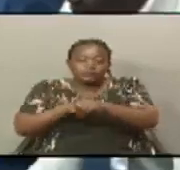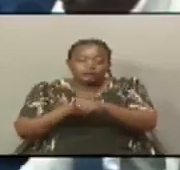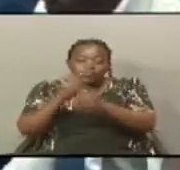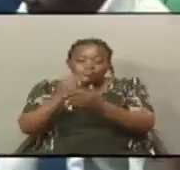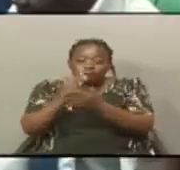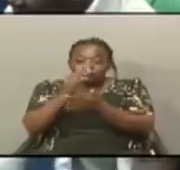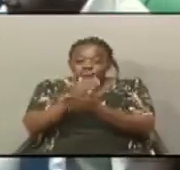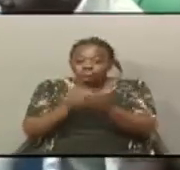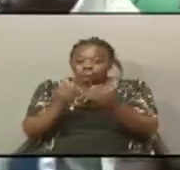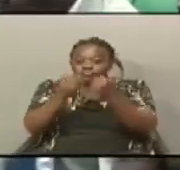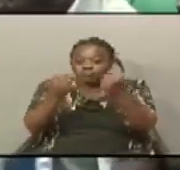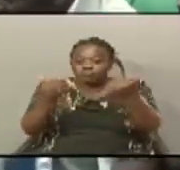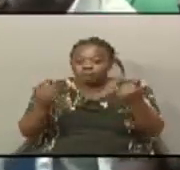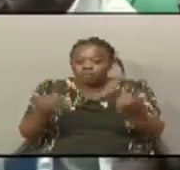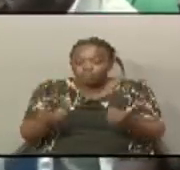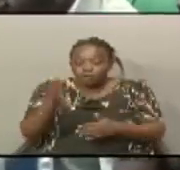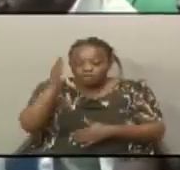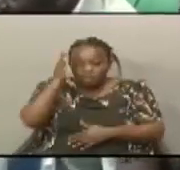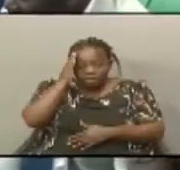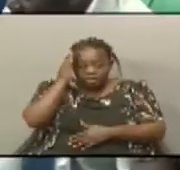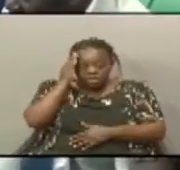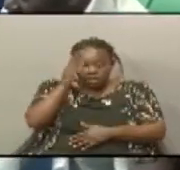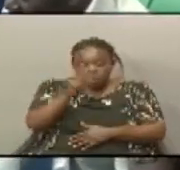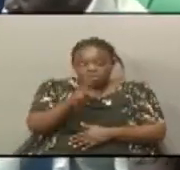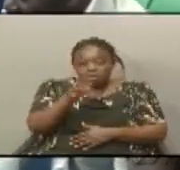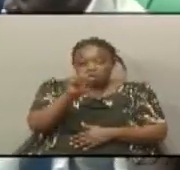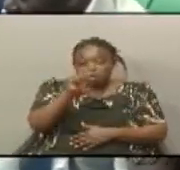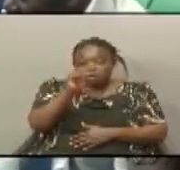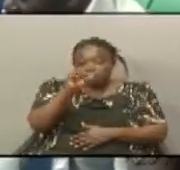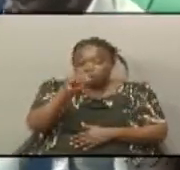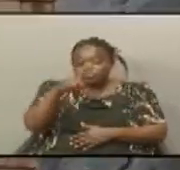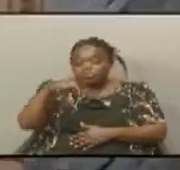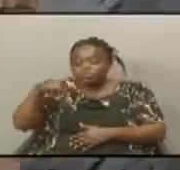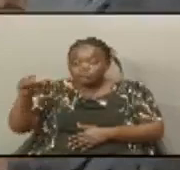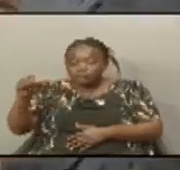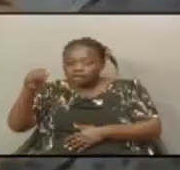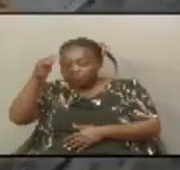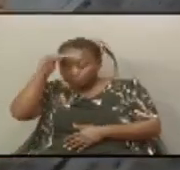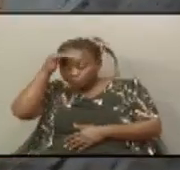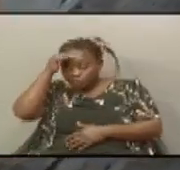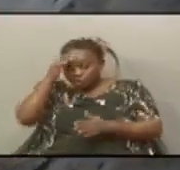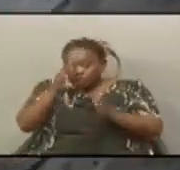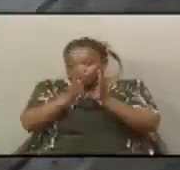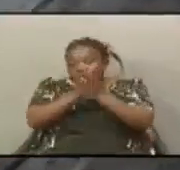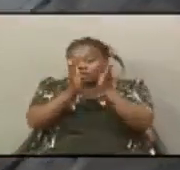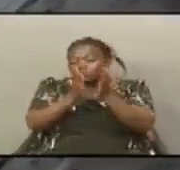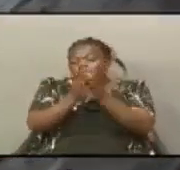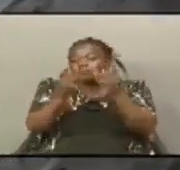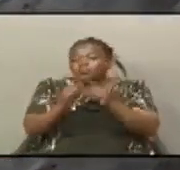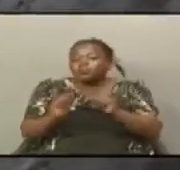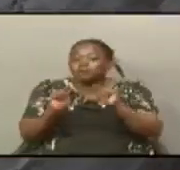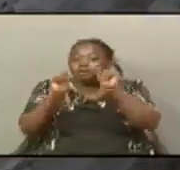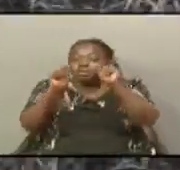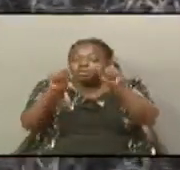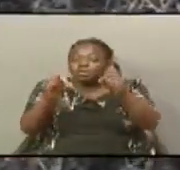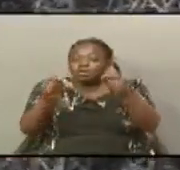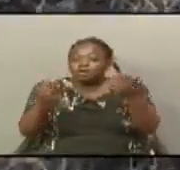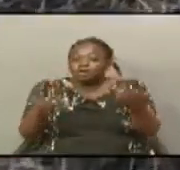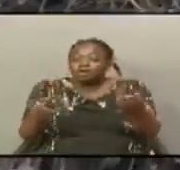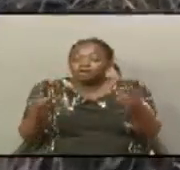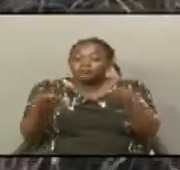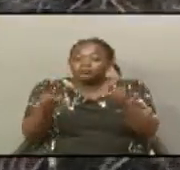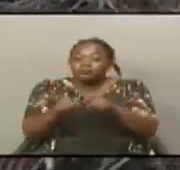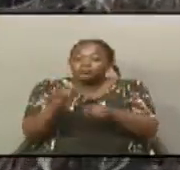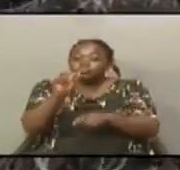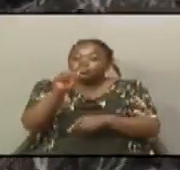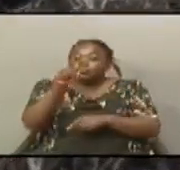baana yamanyibwako eryakato yaddukira eri poliisi n'ababuulira naye tebajja olwa BDF ne